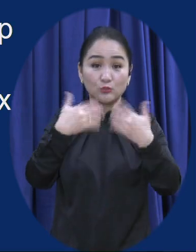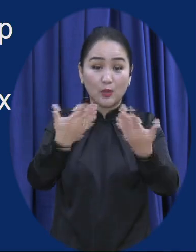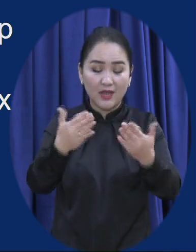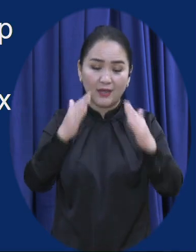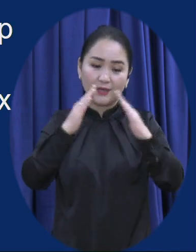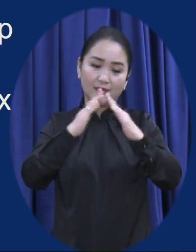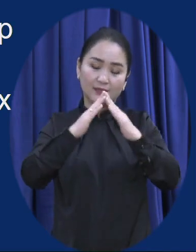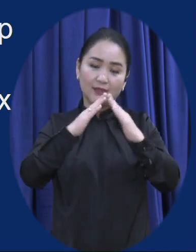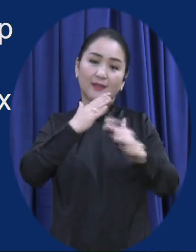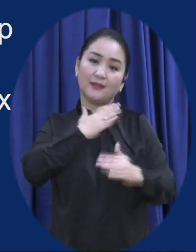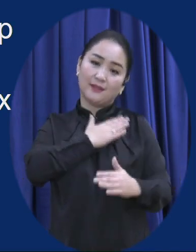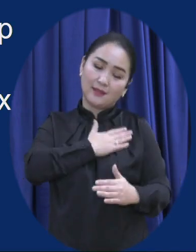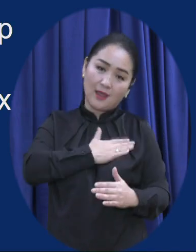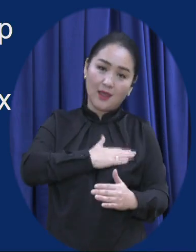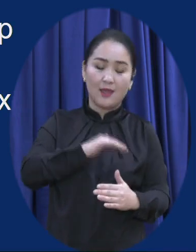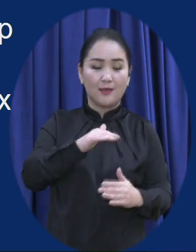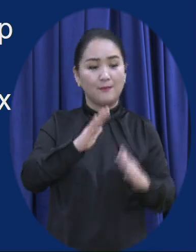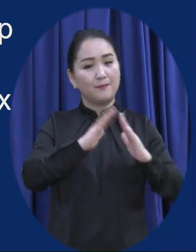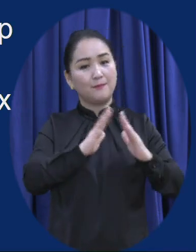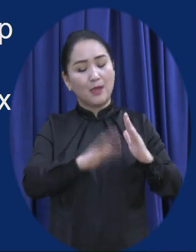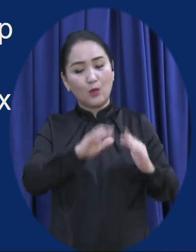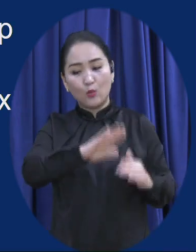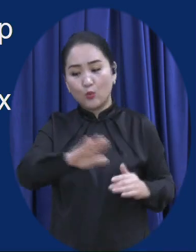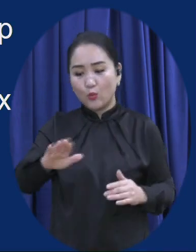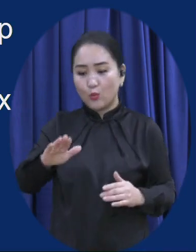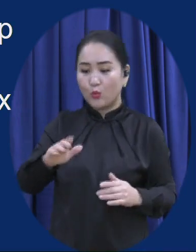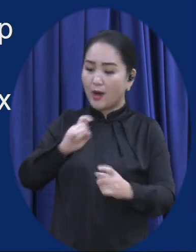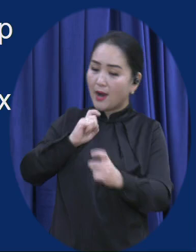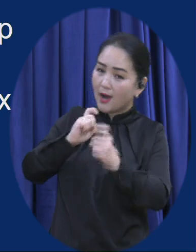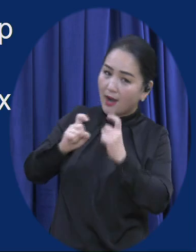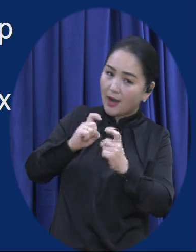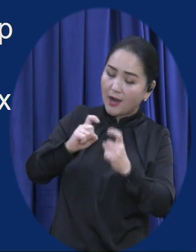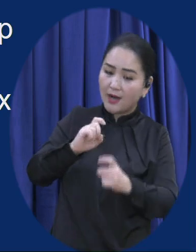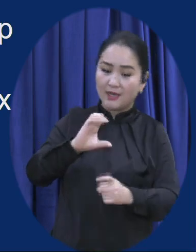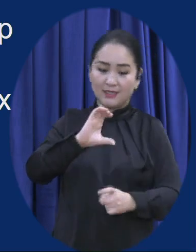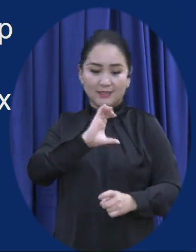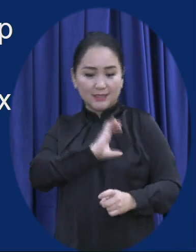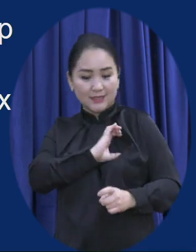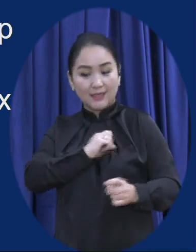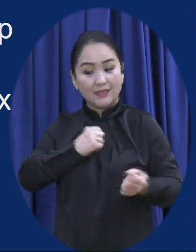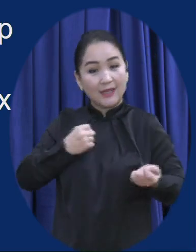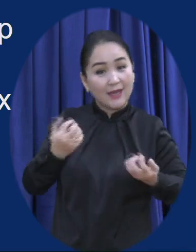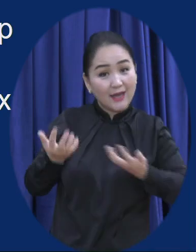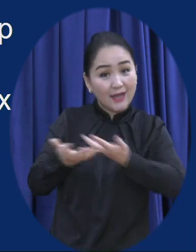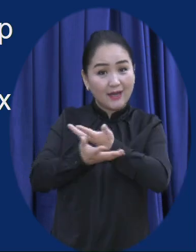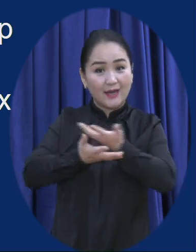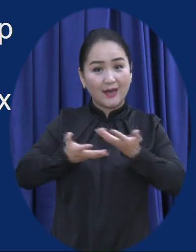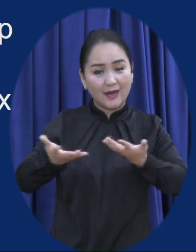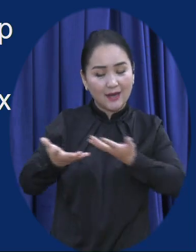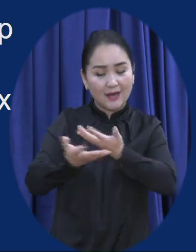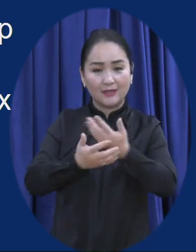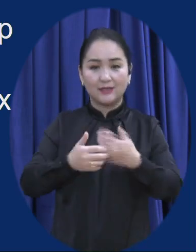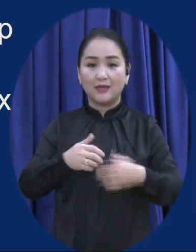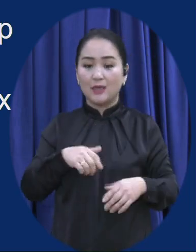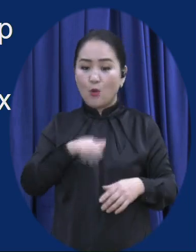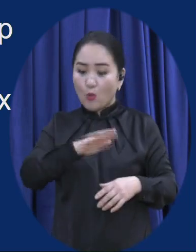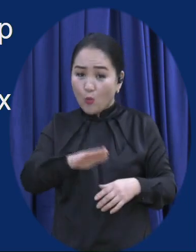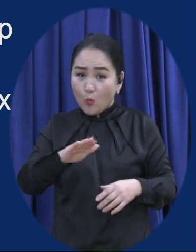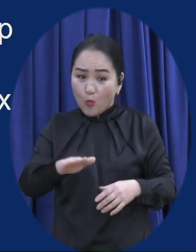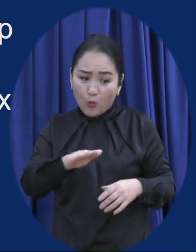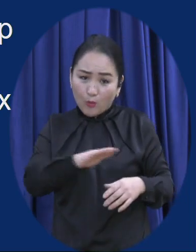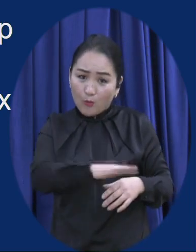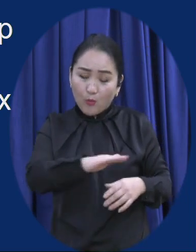сайхан таатай уур амьсгал бүрдүүлж хүүхдүүдтэйгээ хоорондоо бие хоорондоо чин сэтгэлийн одоо яриа өрнүүлэх. За ялангуяа хүүхдтэд